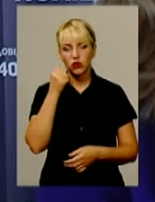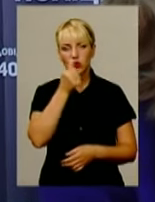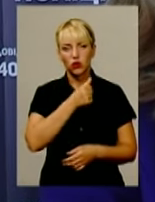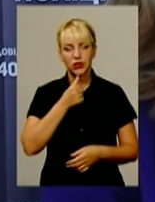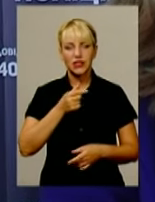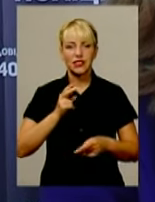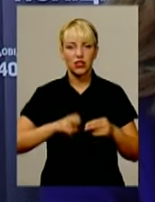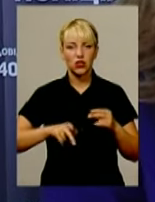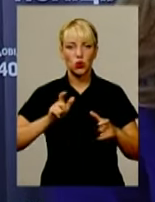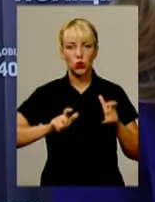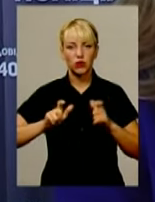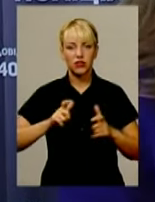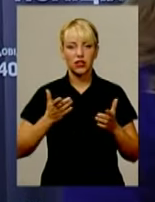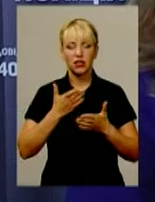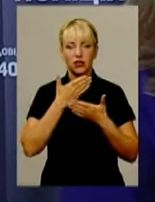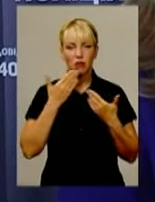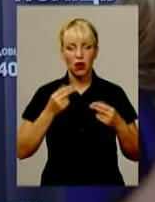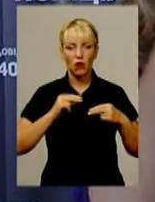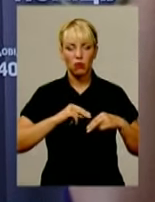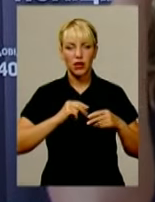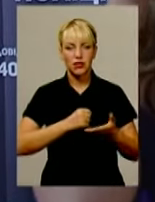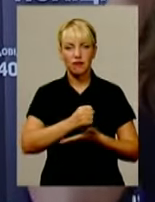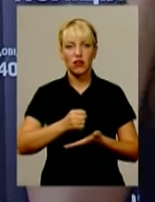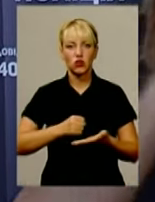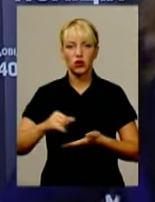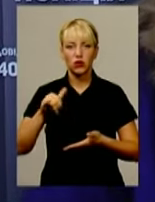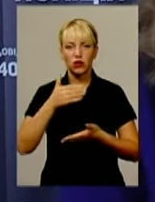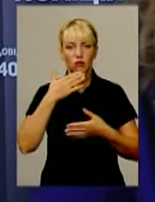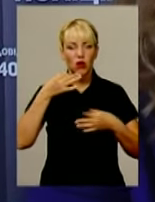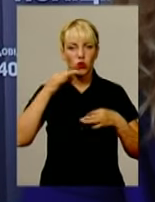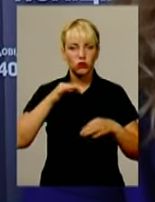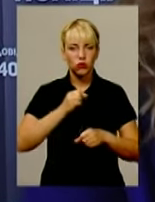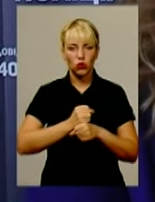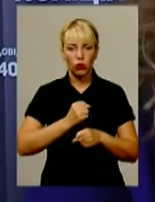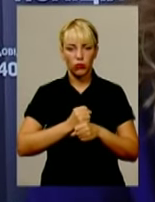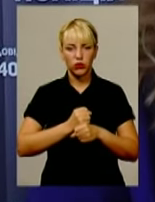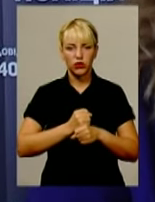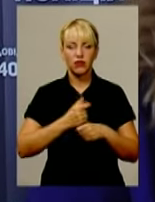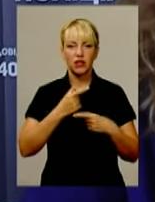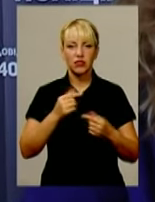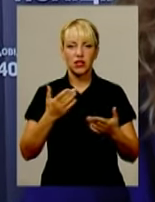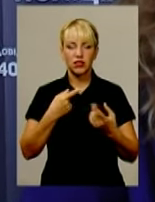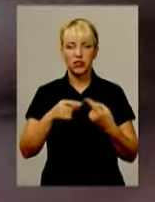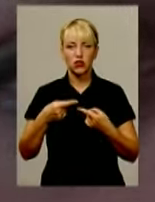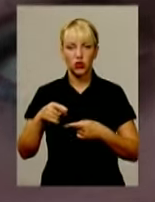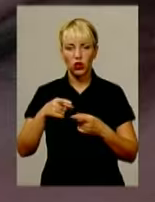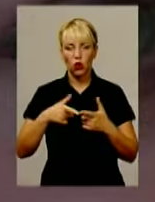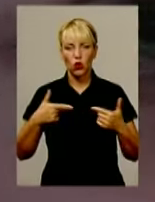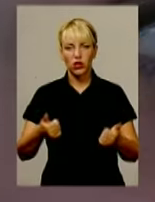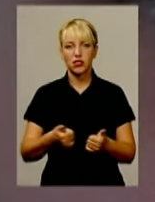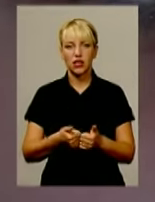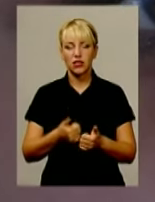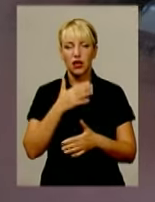закінчили університет, яких не мають працевлаштування, вони не мають досвіду роботи з іншим, десь в якихось інших організаціях. Дуже багато